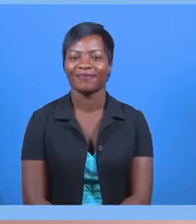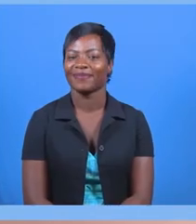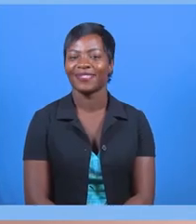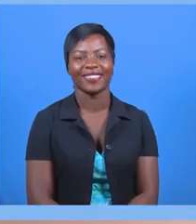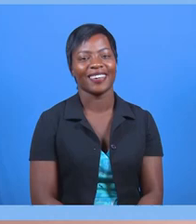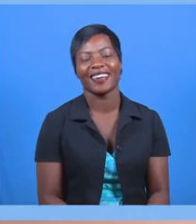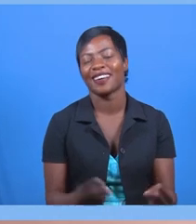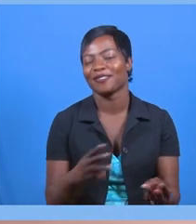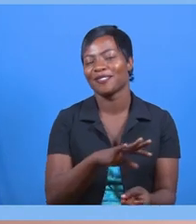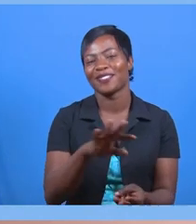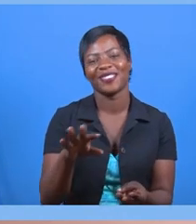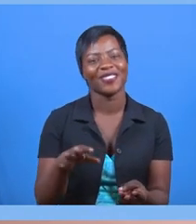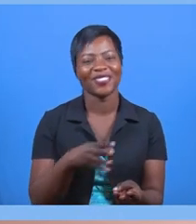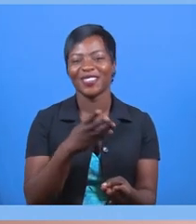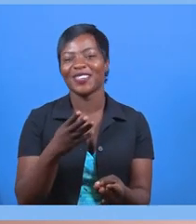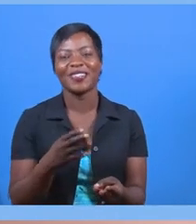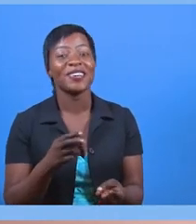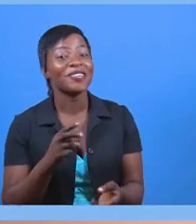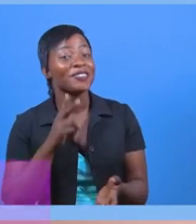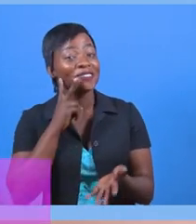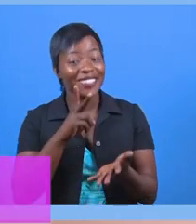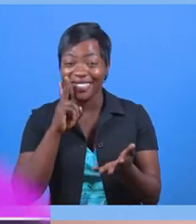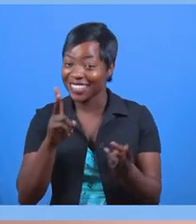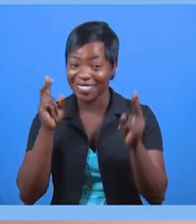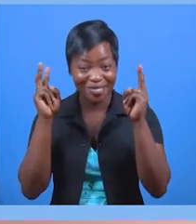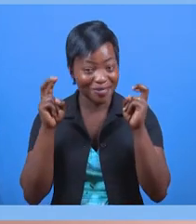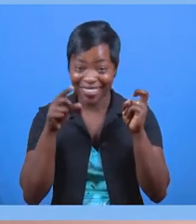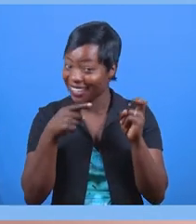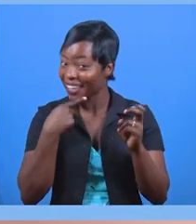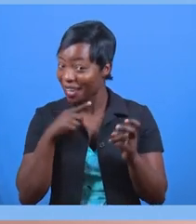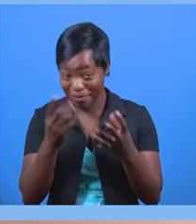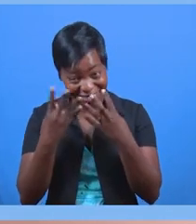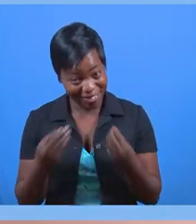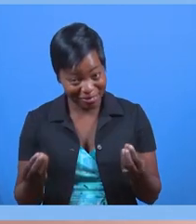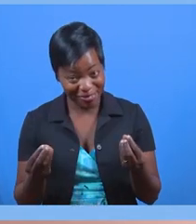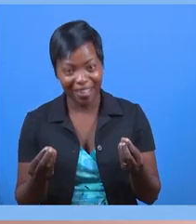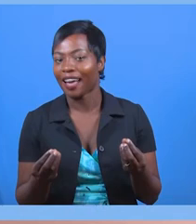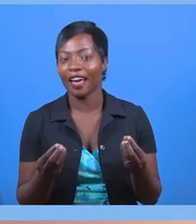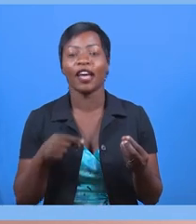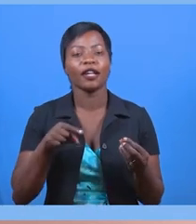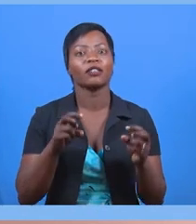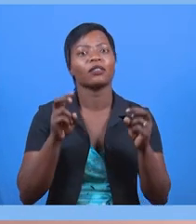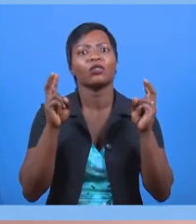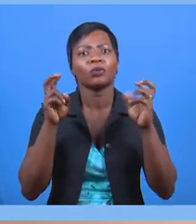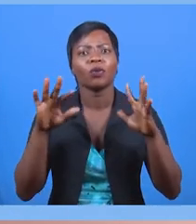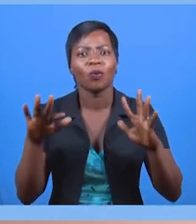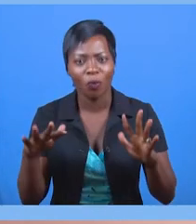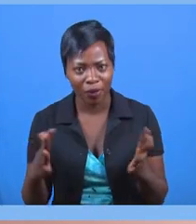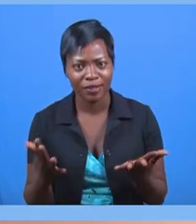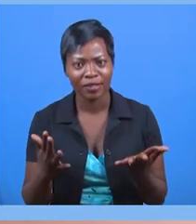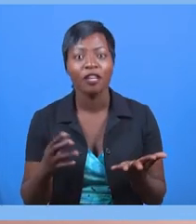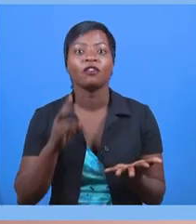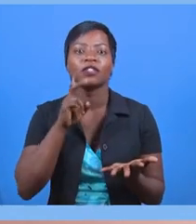Vadikani, nyaya yevaenzi inogoneka here? Nasi tiri kutaura kuti Muyenzi Haapedze Dura